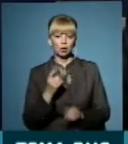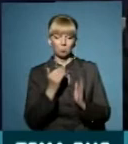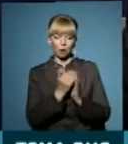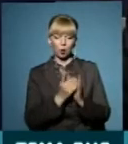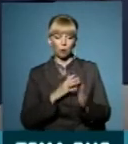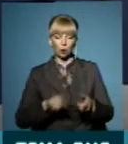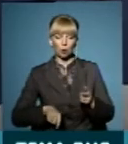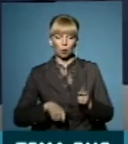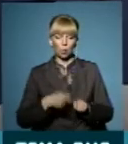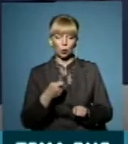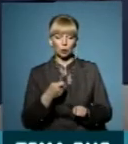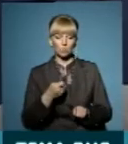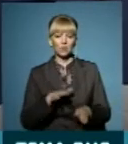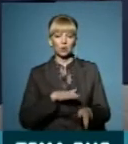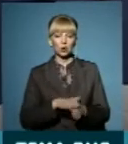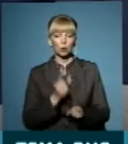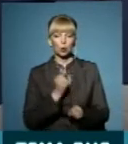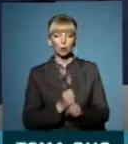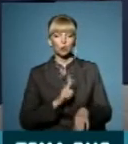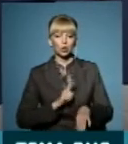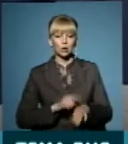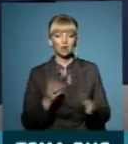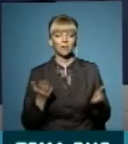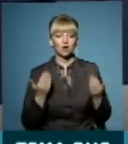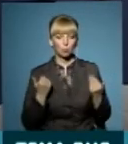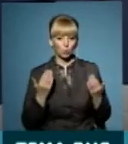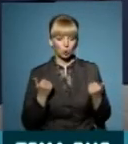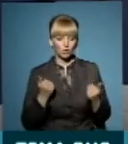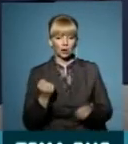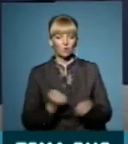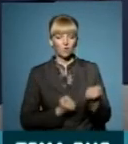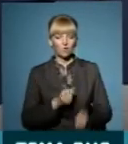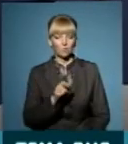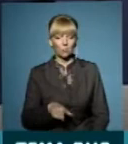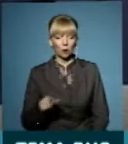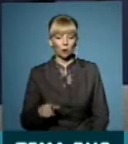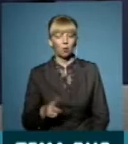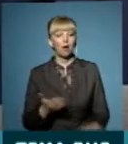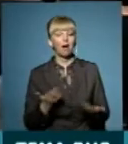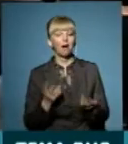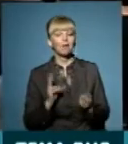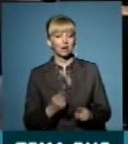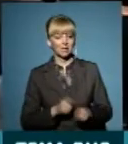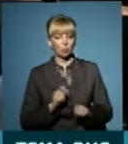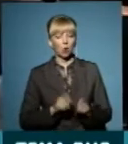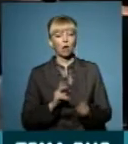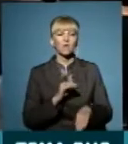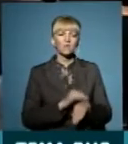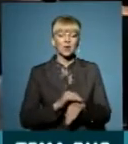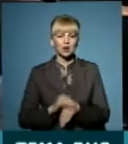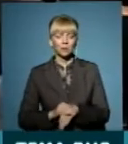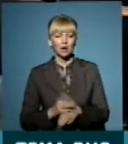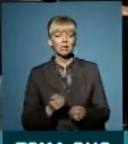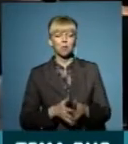було порушення щодо дотримання робочого часу та відпочинку водіїв. От як, власне, це перевіряли? Як виявляли?